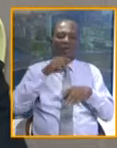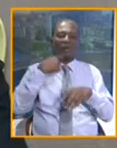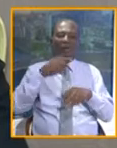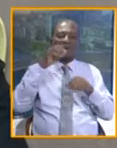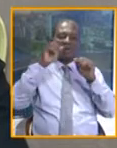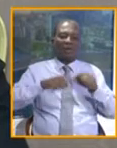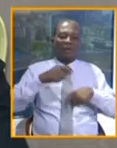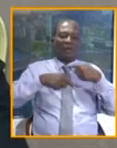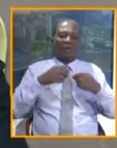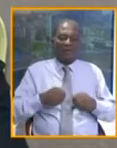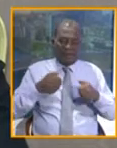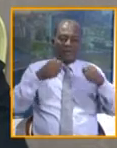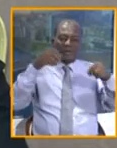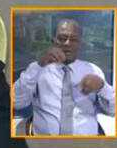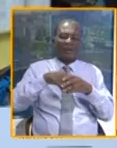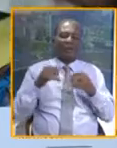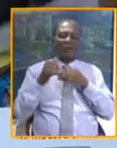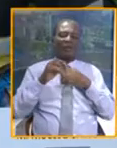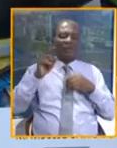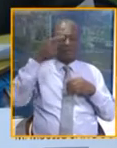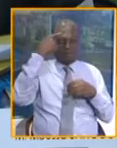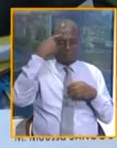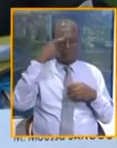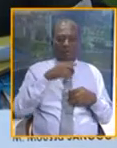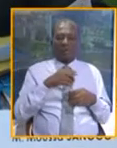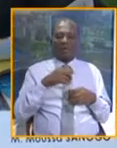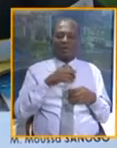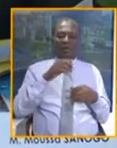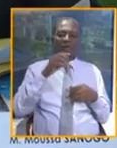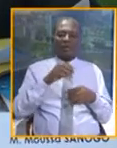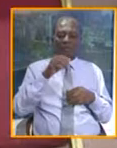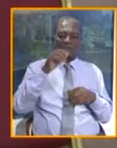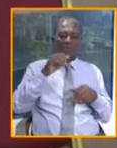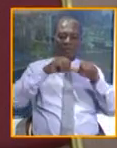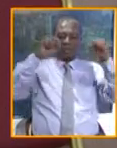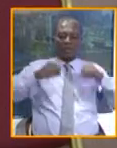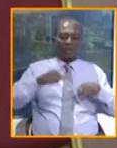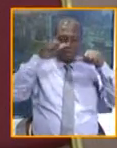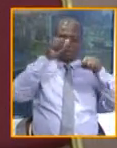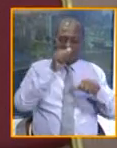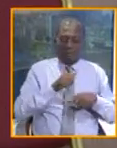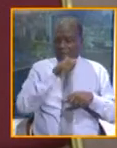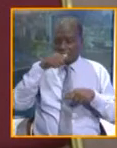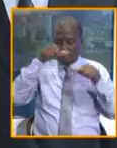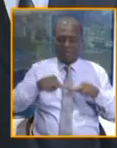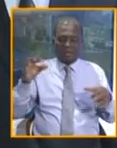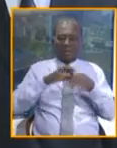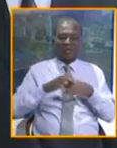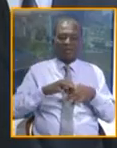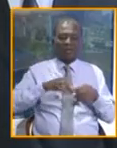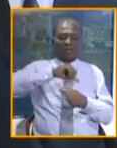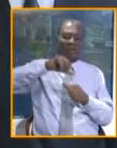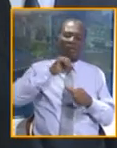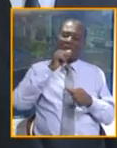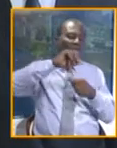avec des impacts concrets dans le quotidien des populations, le secteur privé reste le partenaire incontournable. Le programme